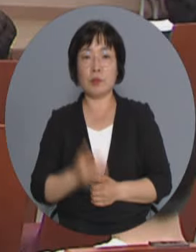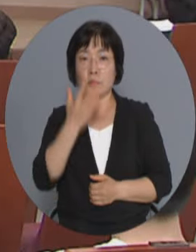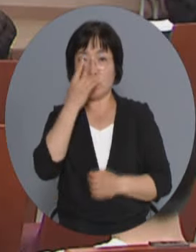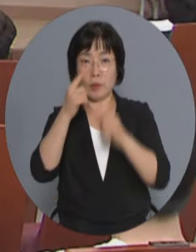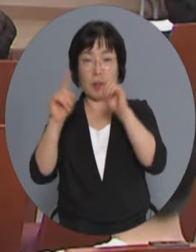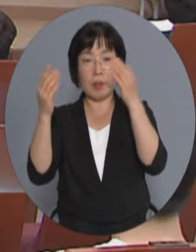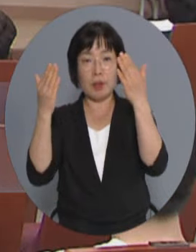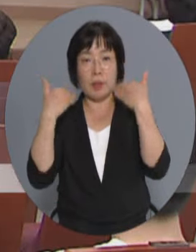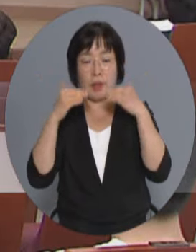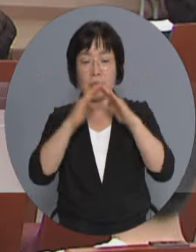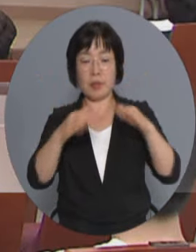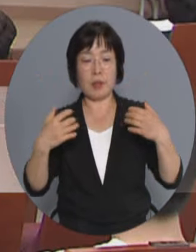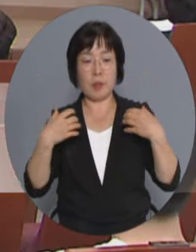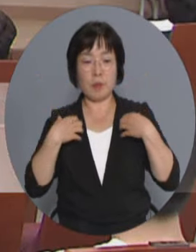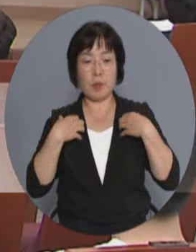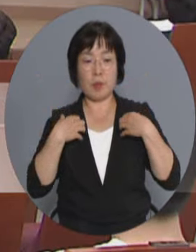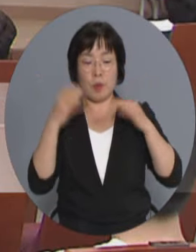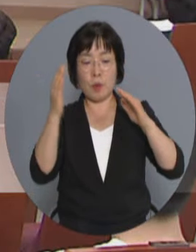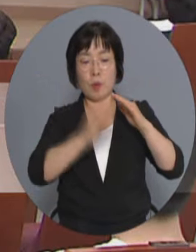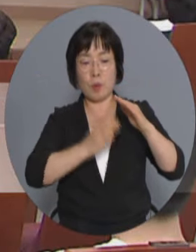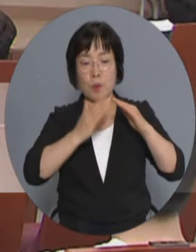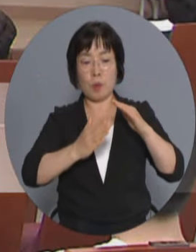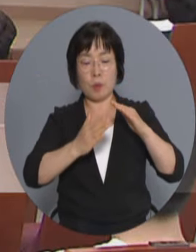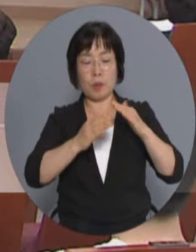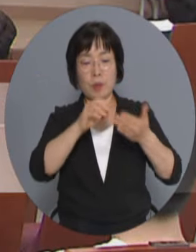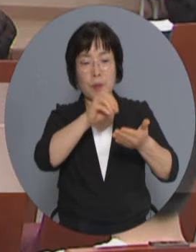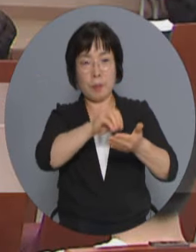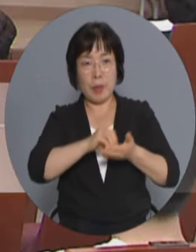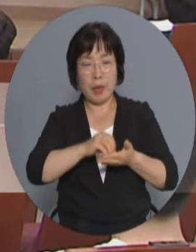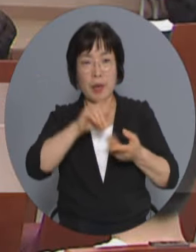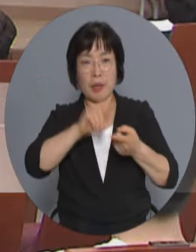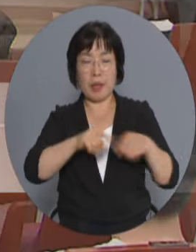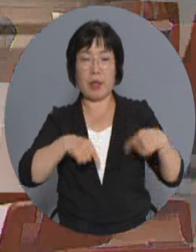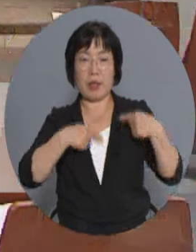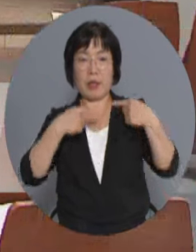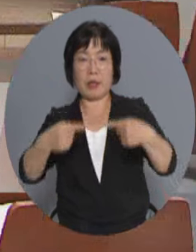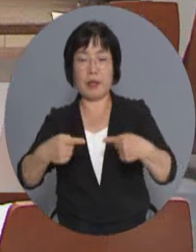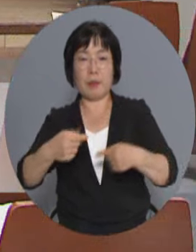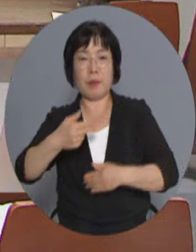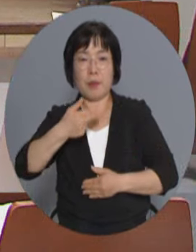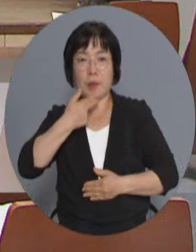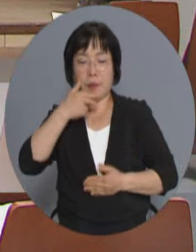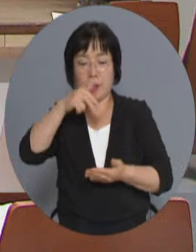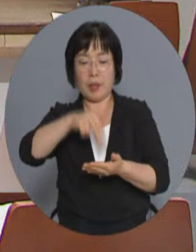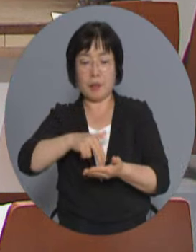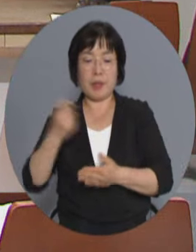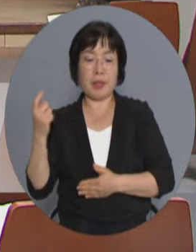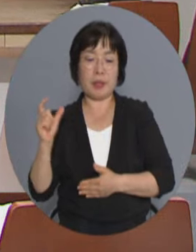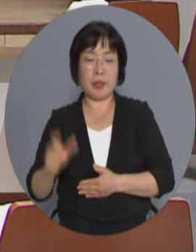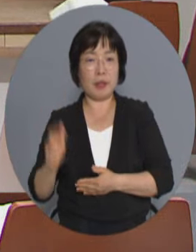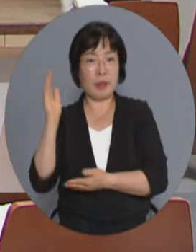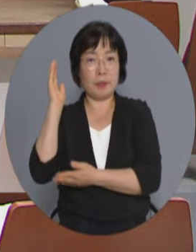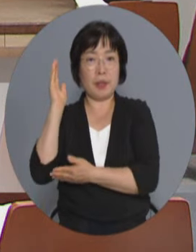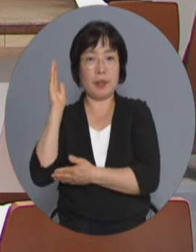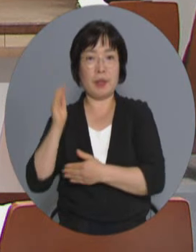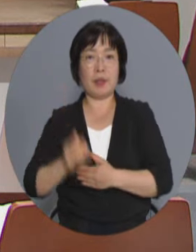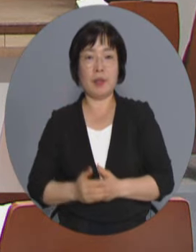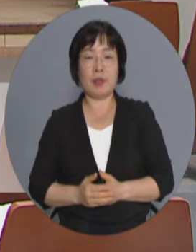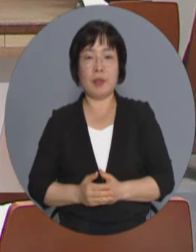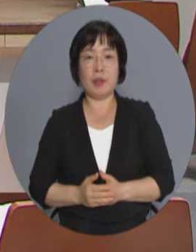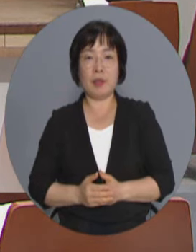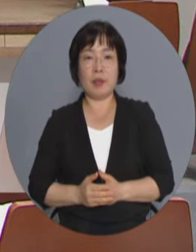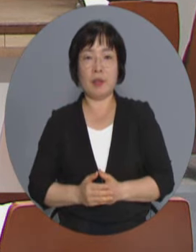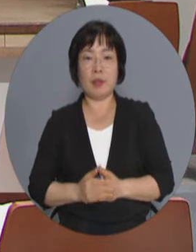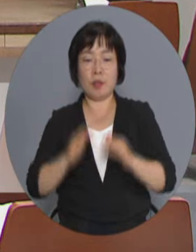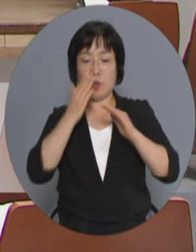순천대학교 전라남도가 주관하는 국립의과대학 공모에 참여하지 않겠다는 입장을 다시 확인했습니다